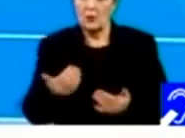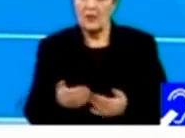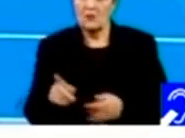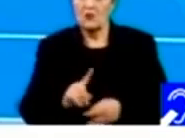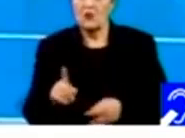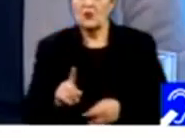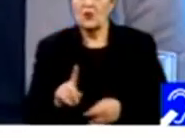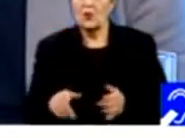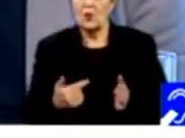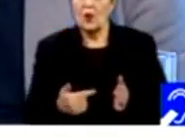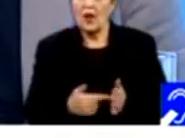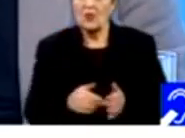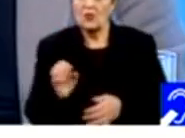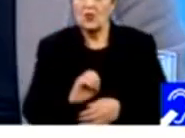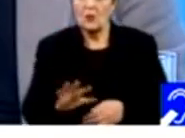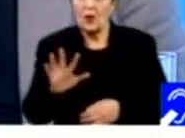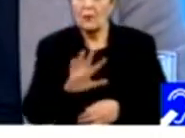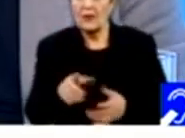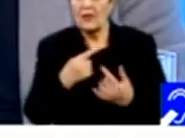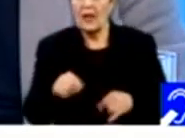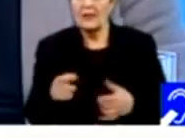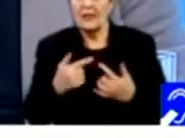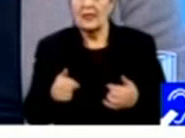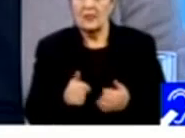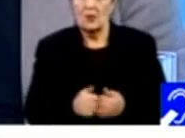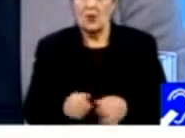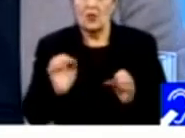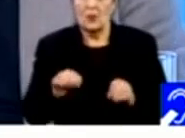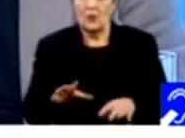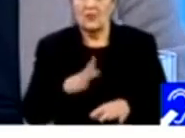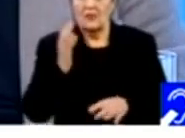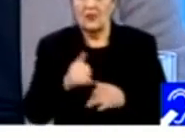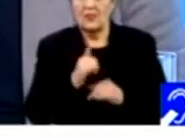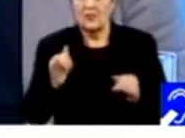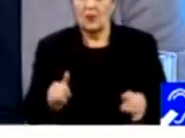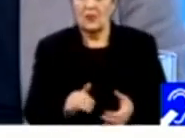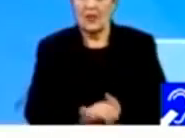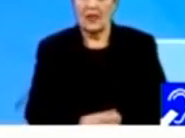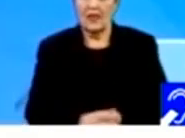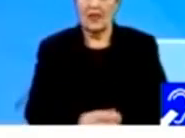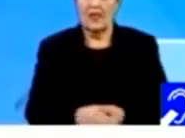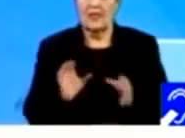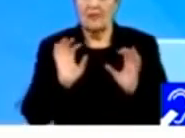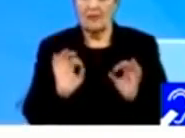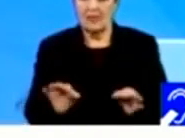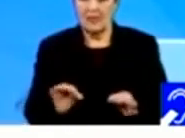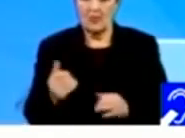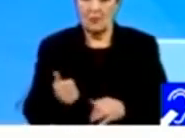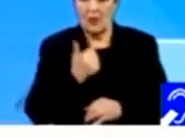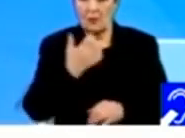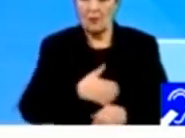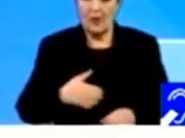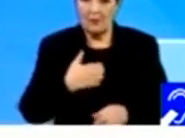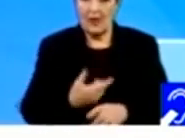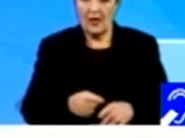ce orașe europene sau din alte zone pot fi ca model de dezvoltare din care vă veți inspira? Evident, domnul Nor, primul primar